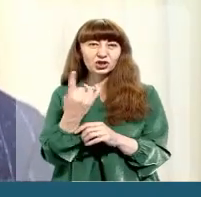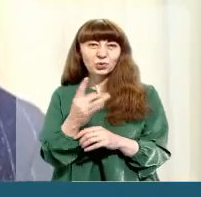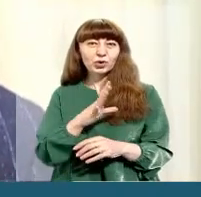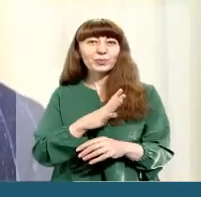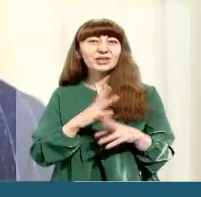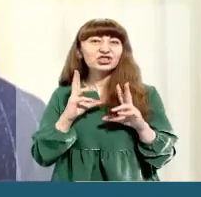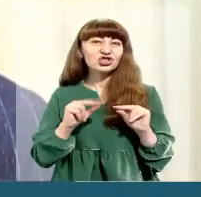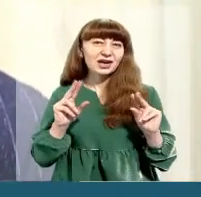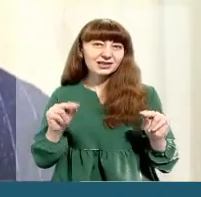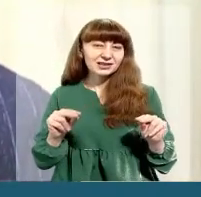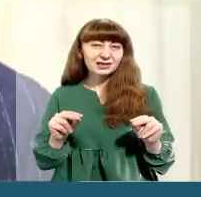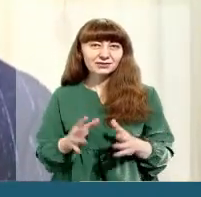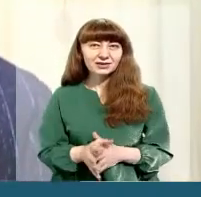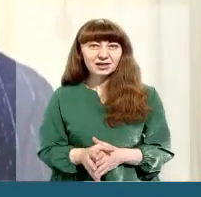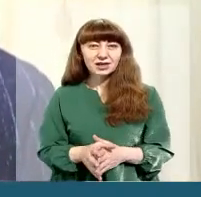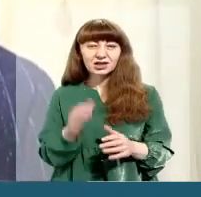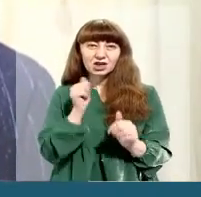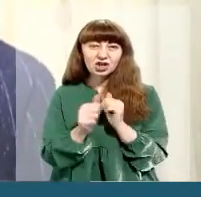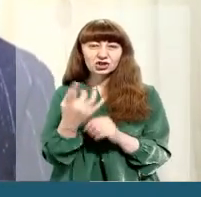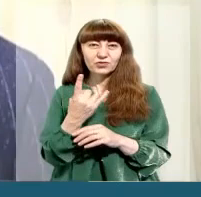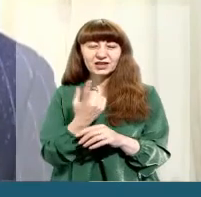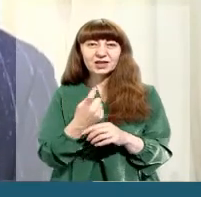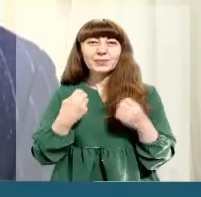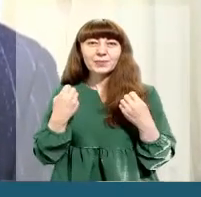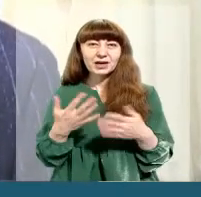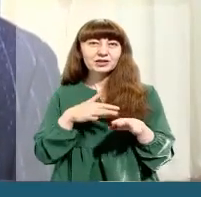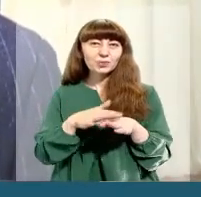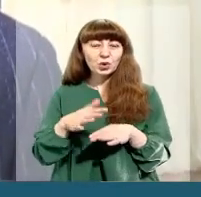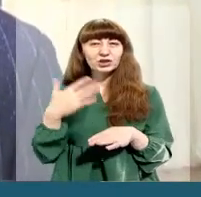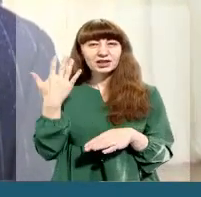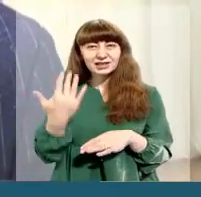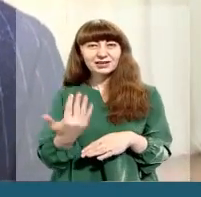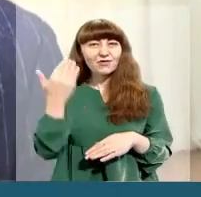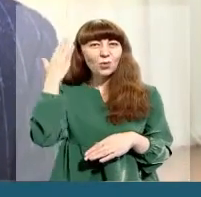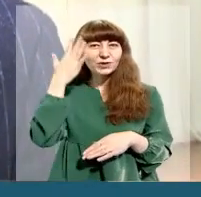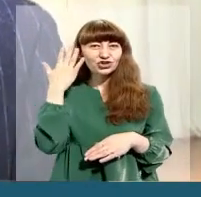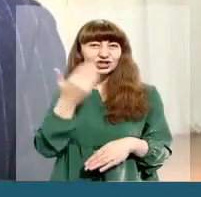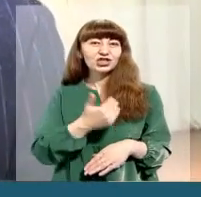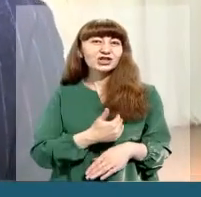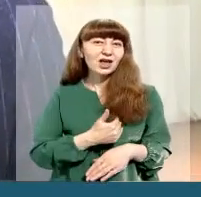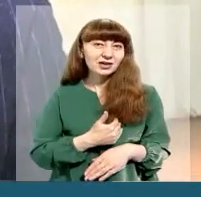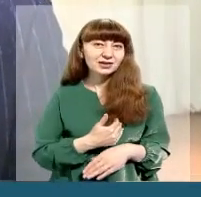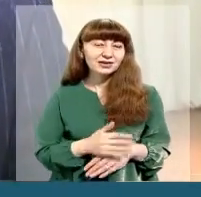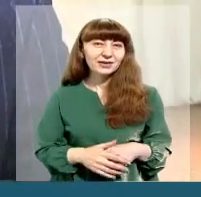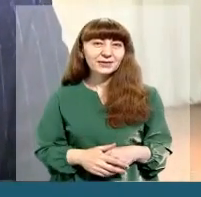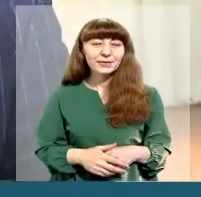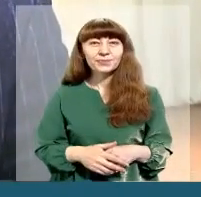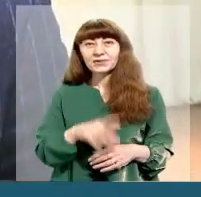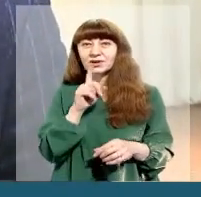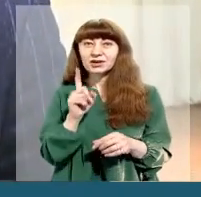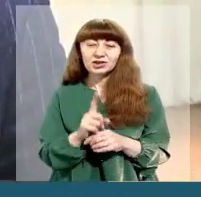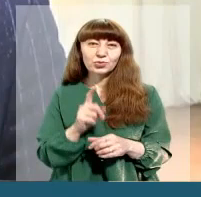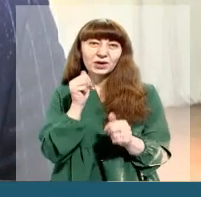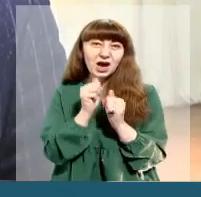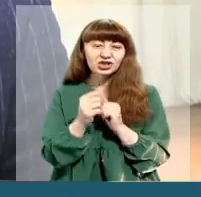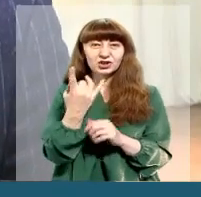ребенок, каждому ребенку в этот праздник исполнились его заветные мечты, желания. Ну и чтобы каждый ребенок